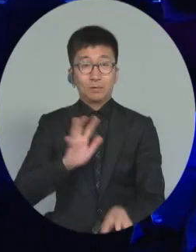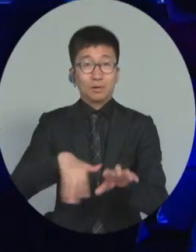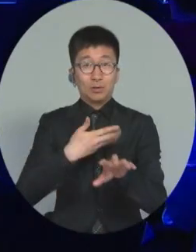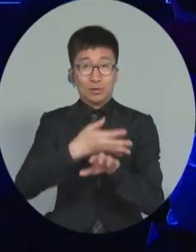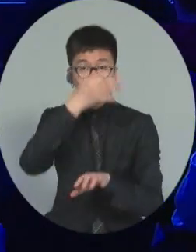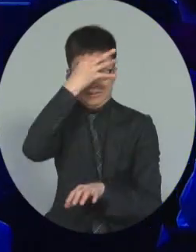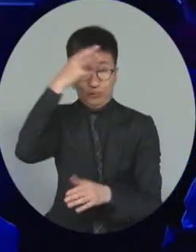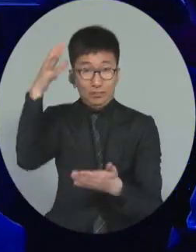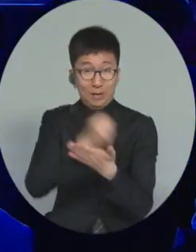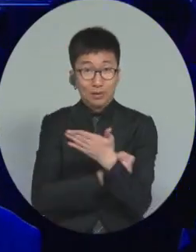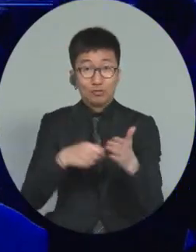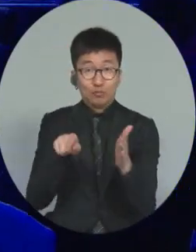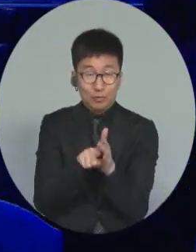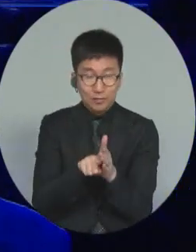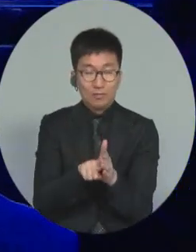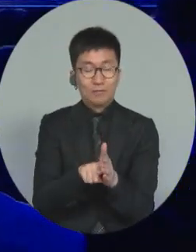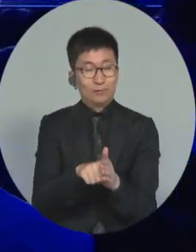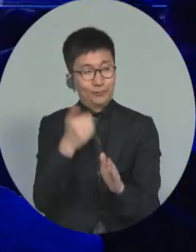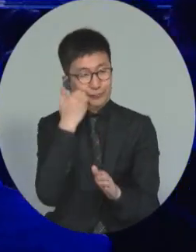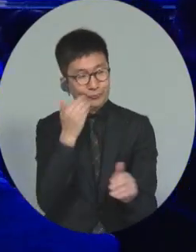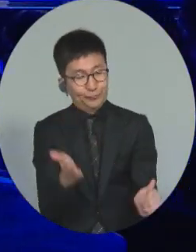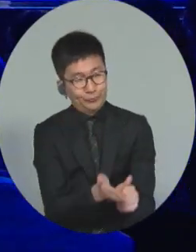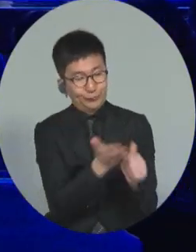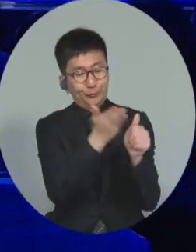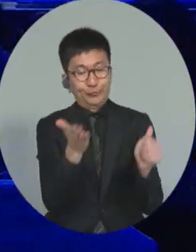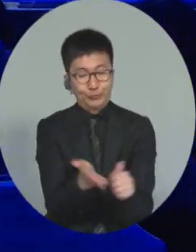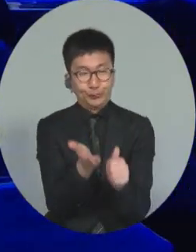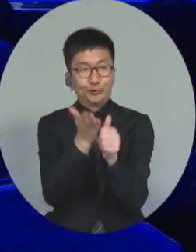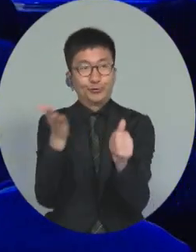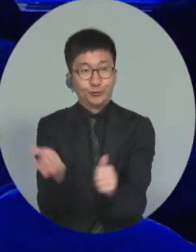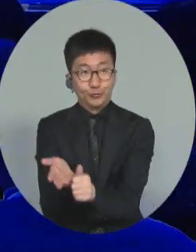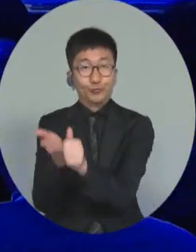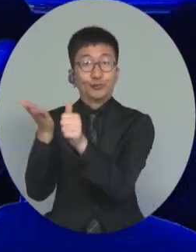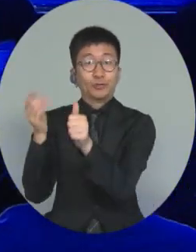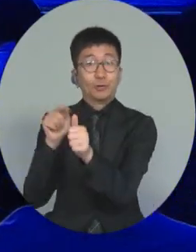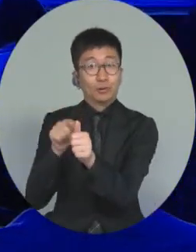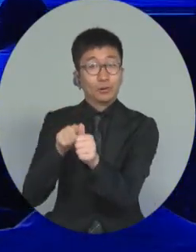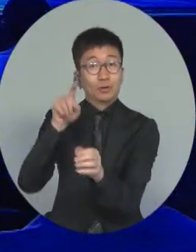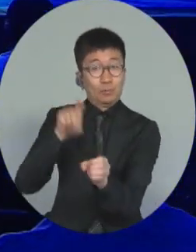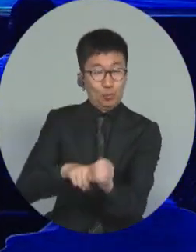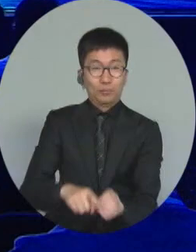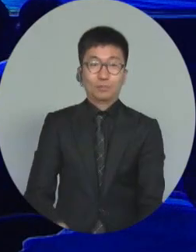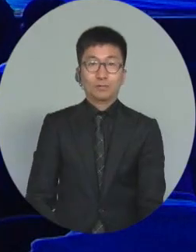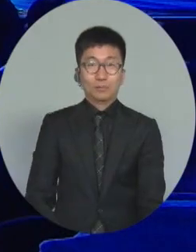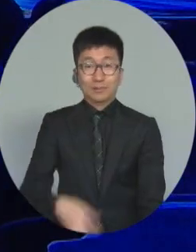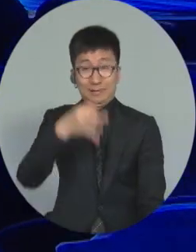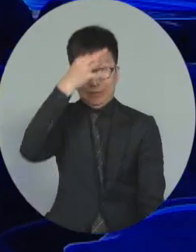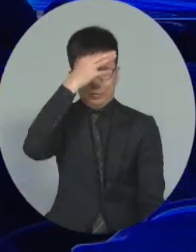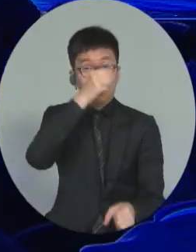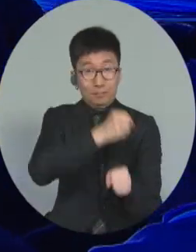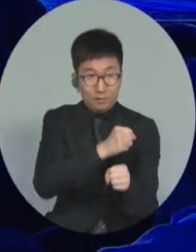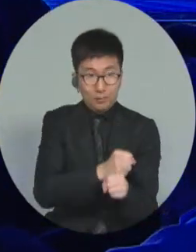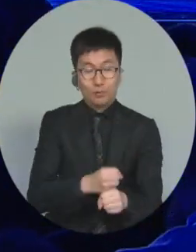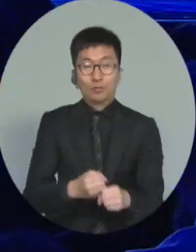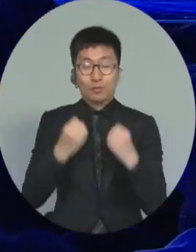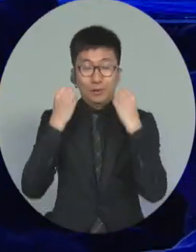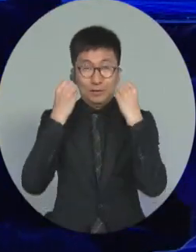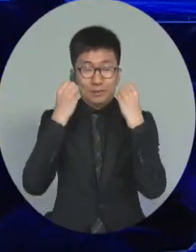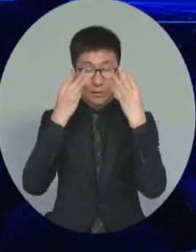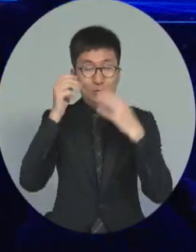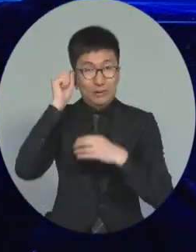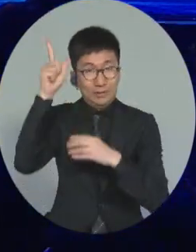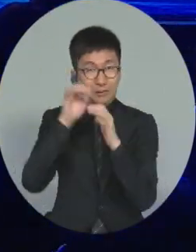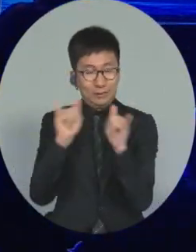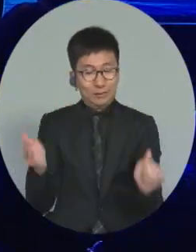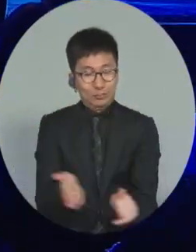기술의 씨앗을 발굴하고 스케일업 하기 위해 기술 개발과 차세대 인재육성에 대한 국가적